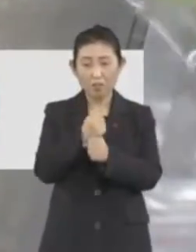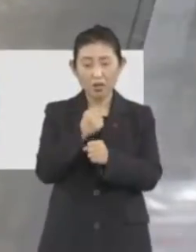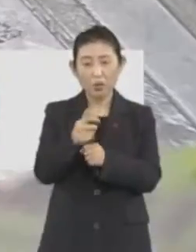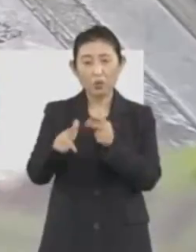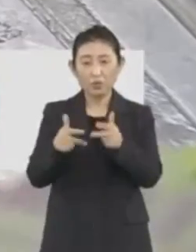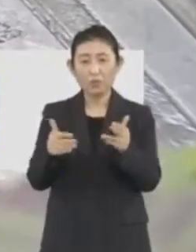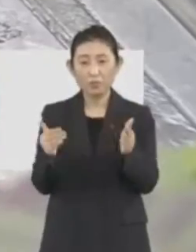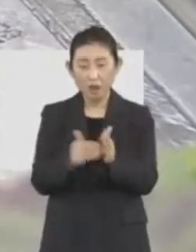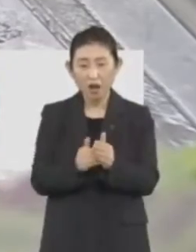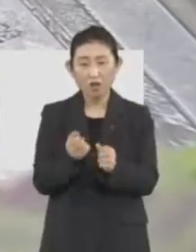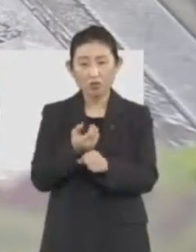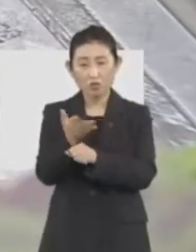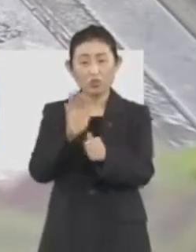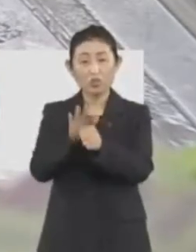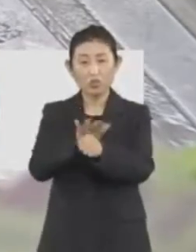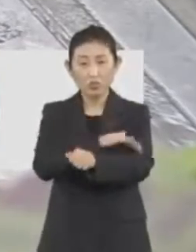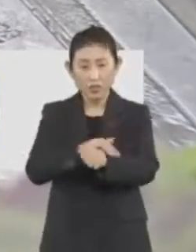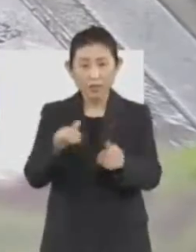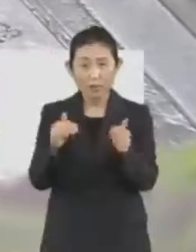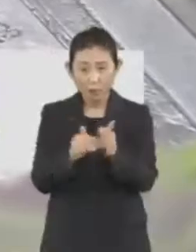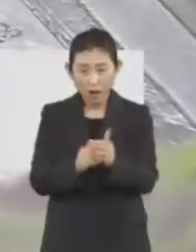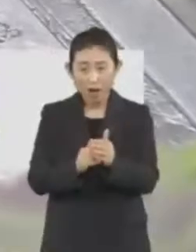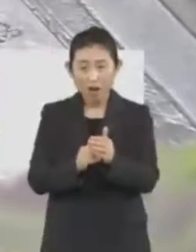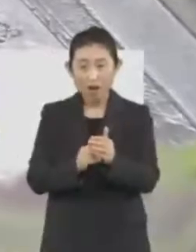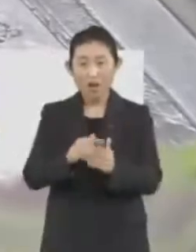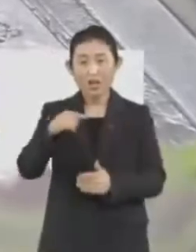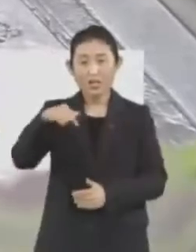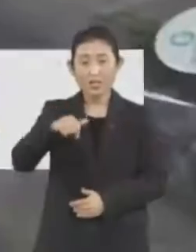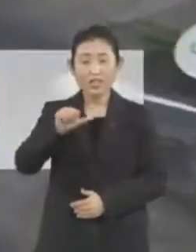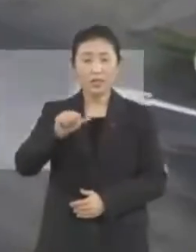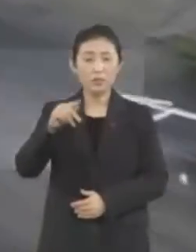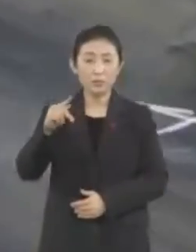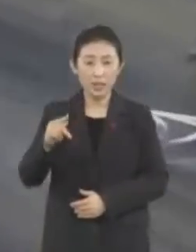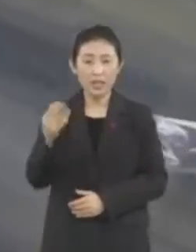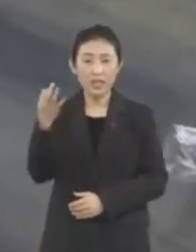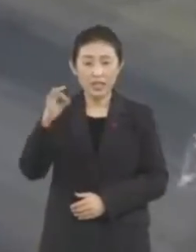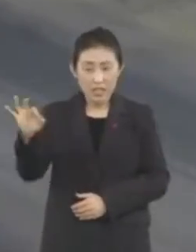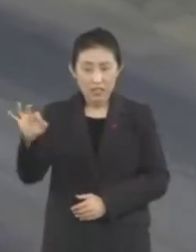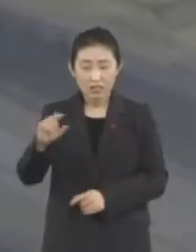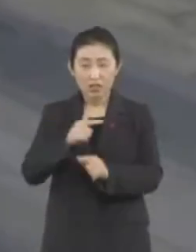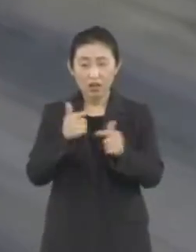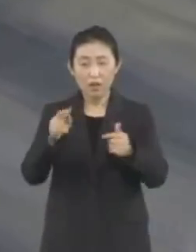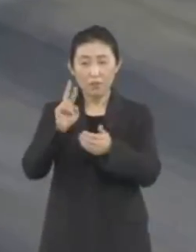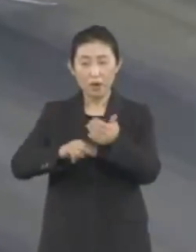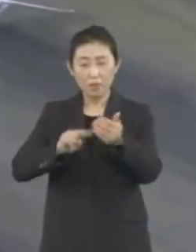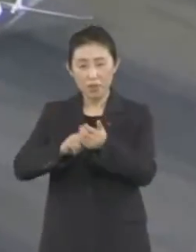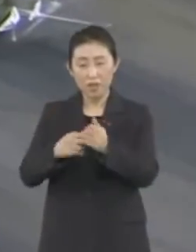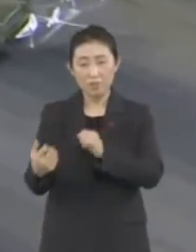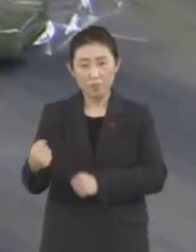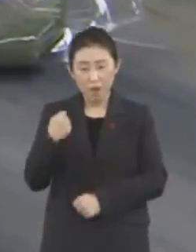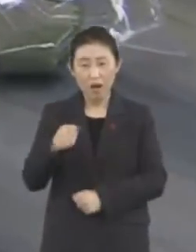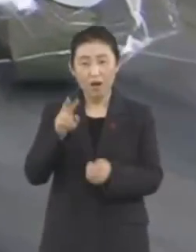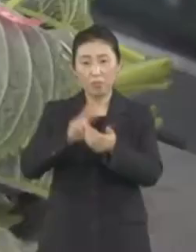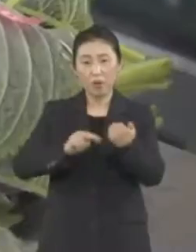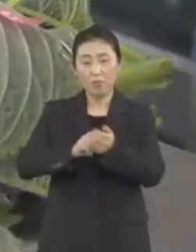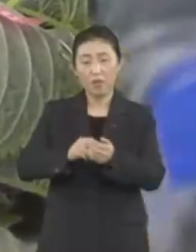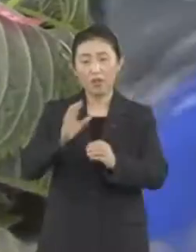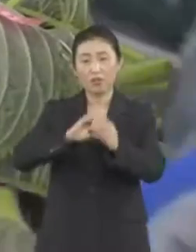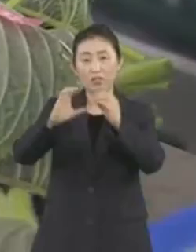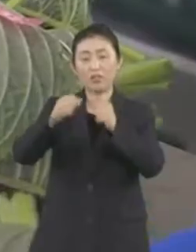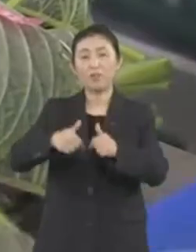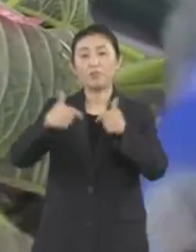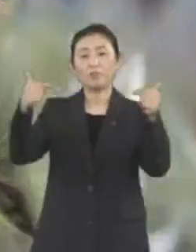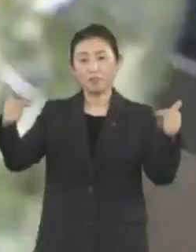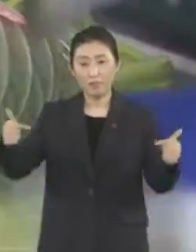가공 수출 지원에 나서면서 글로벌 gap 인증 과 유통 다변화 등으로 본격적인 매출액 증가가 이루어